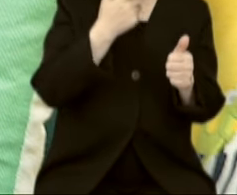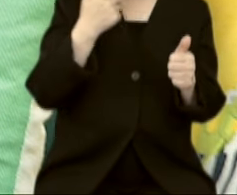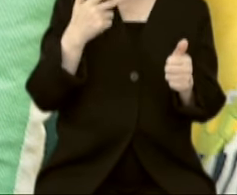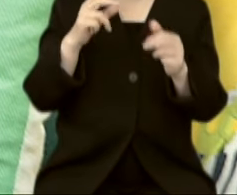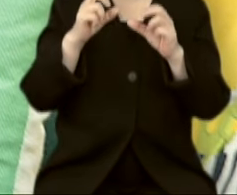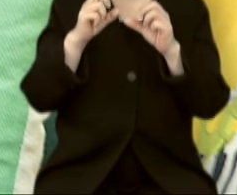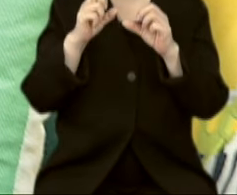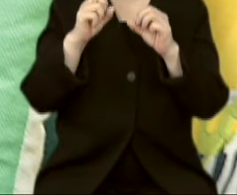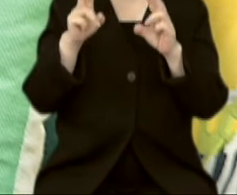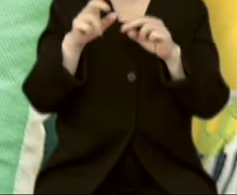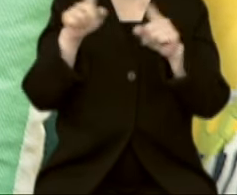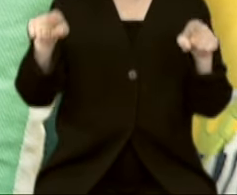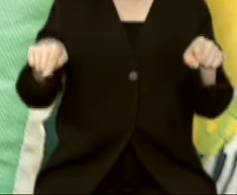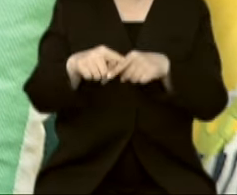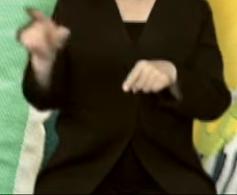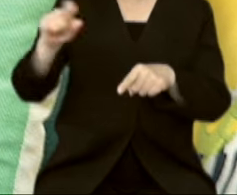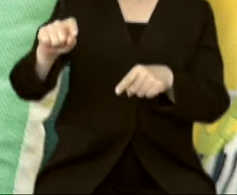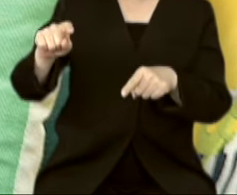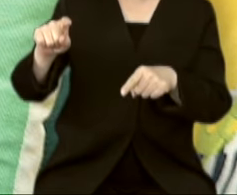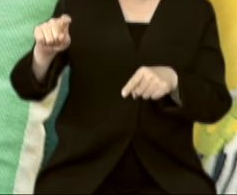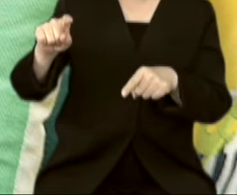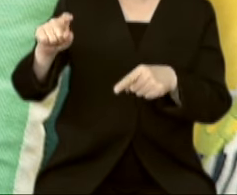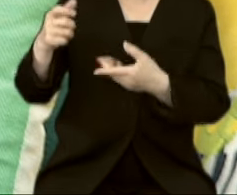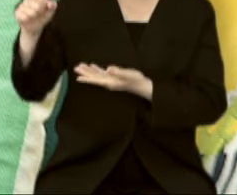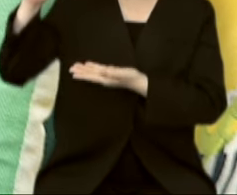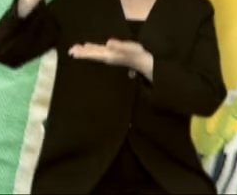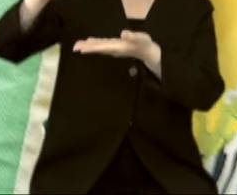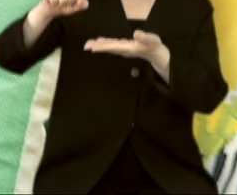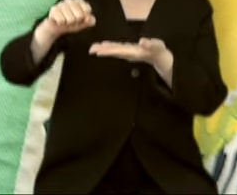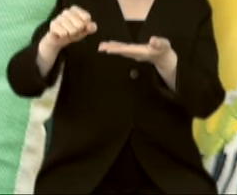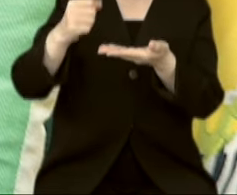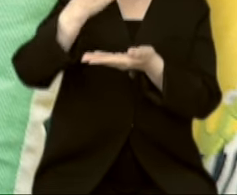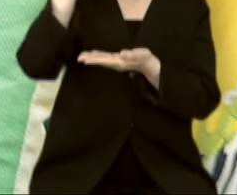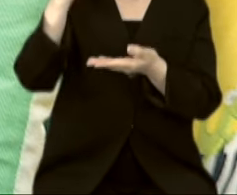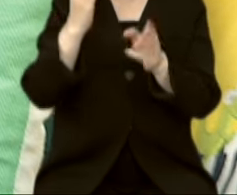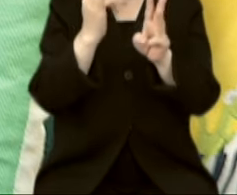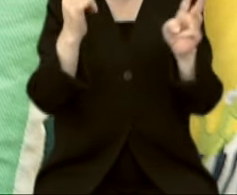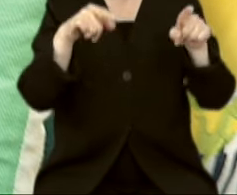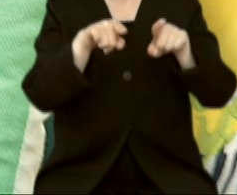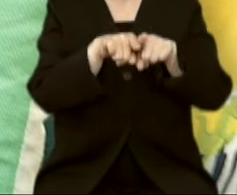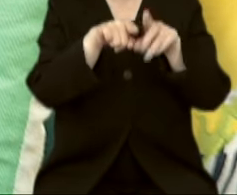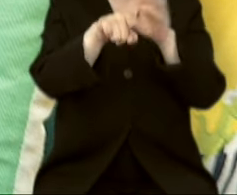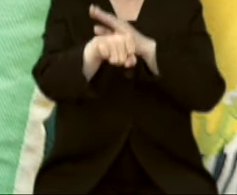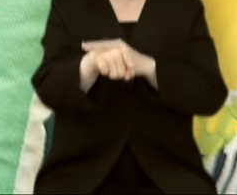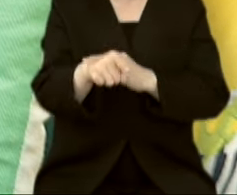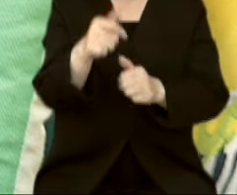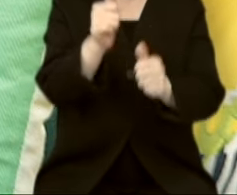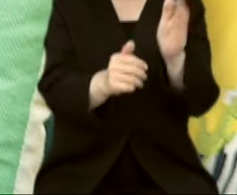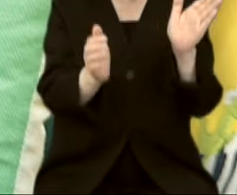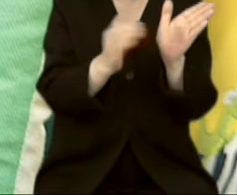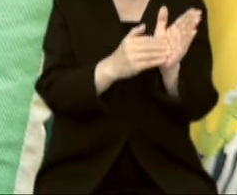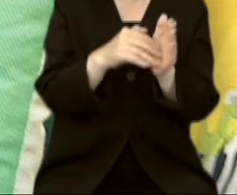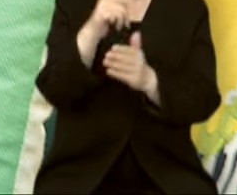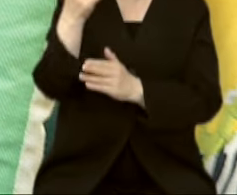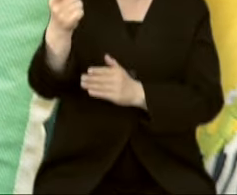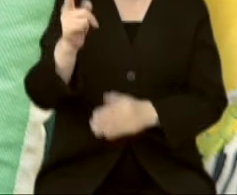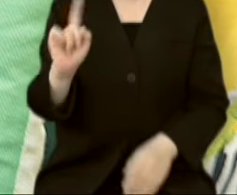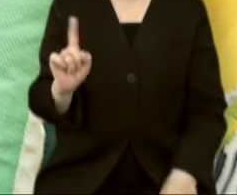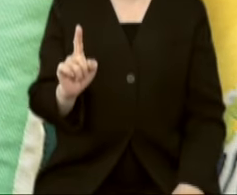가지고 네. 저희 청년 한 명이랑 세 명이서 갔어요. 가서 경기가 마치자마자 이제 저희가 이제 세